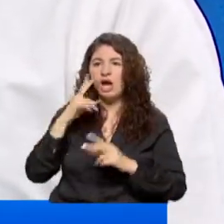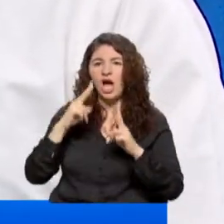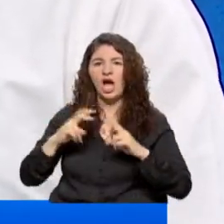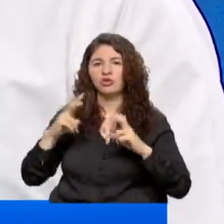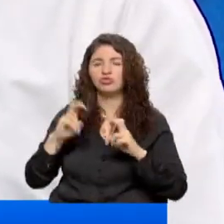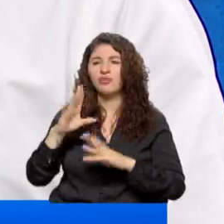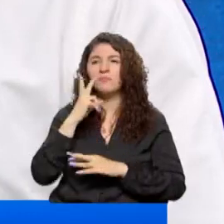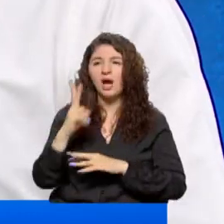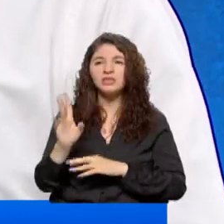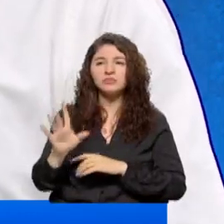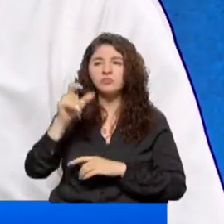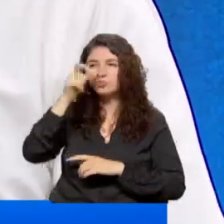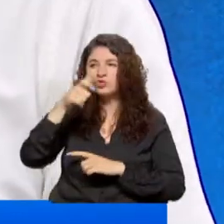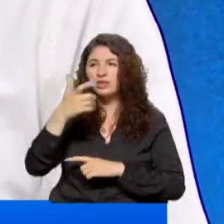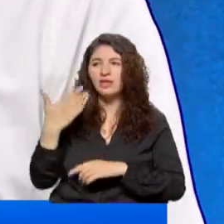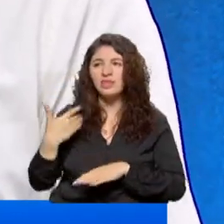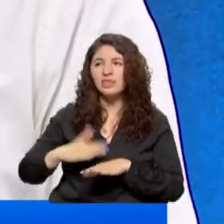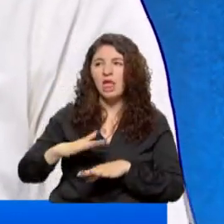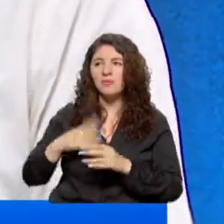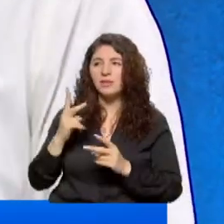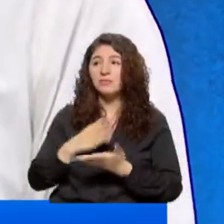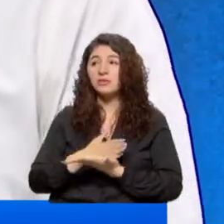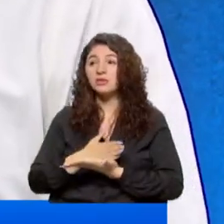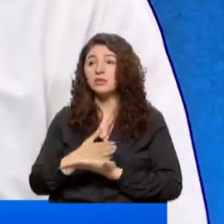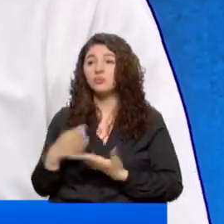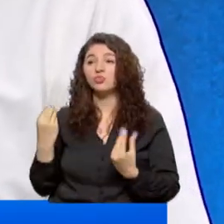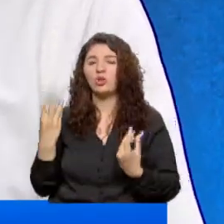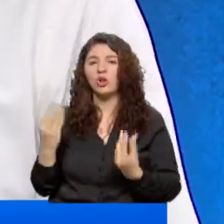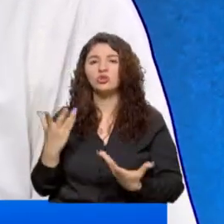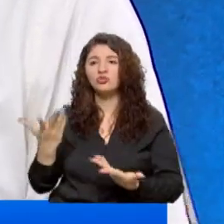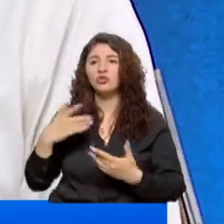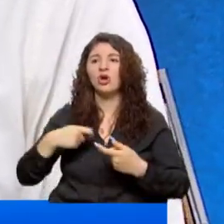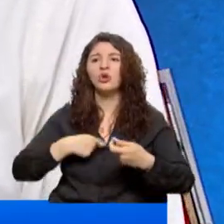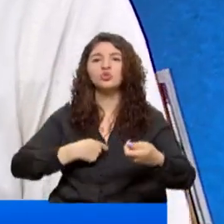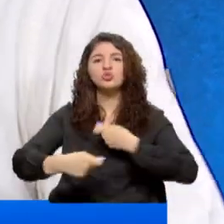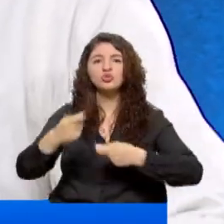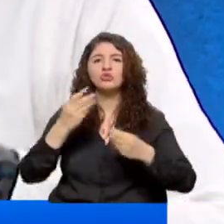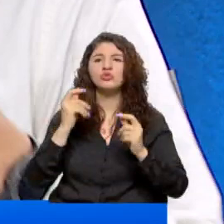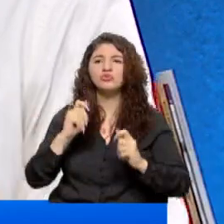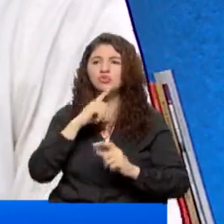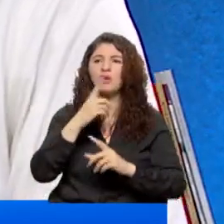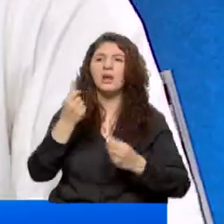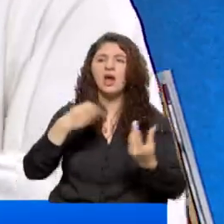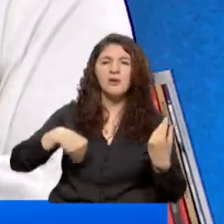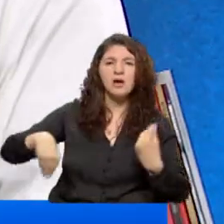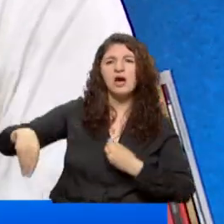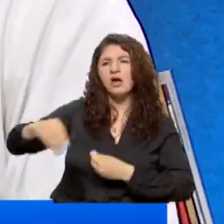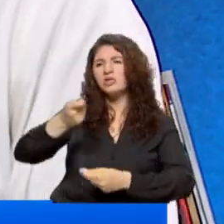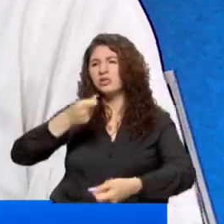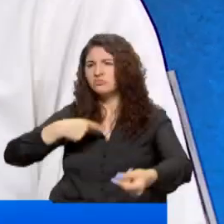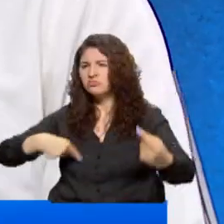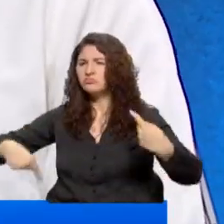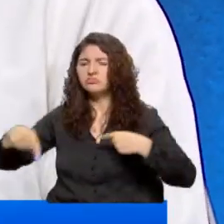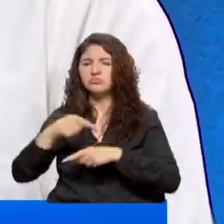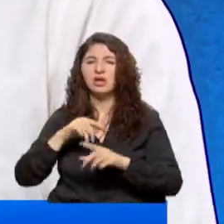analiz yaptım ve baktım yani Türkiye'de ne yapabilirim Sürdürülebilir olarak Çünkü tüccarlık çok zor bir şey yani çok büyük sermayeler artık